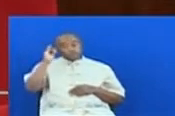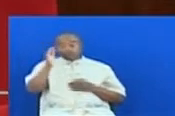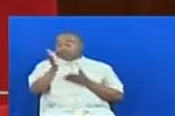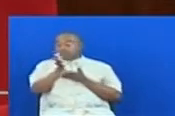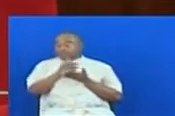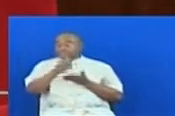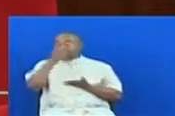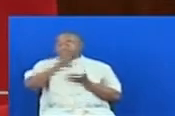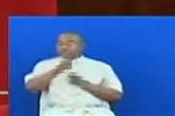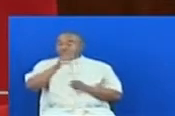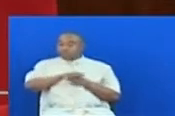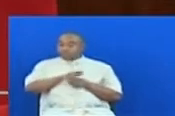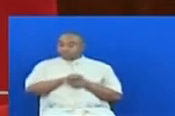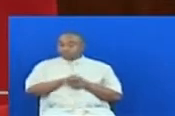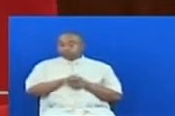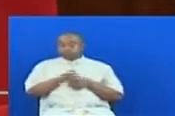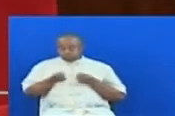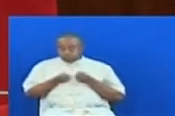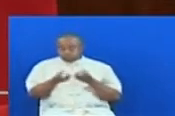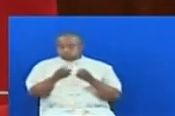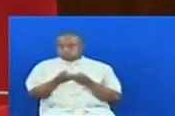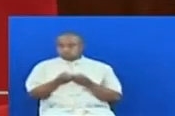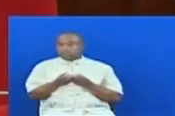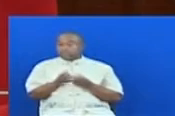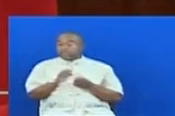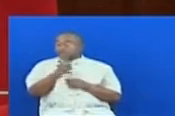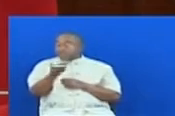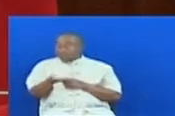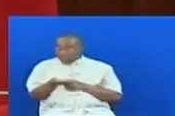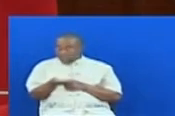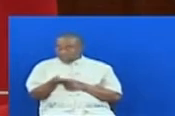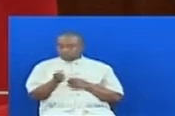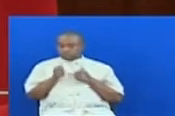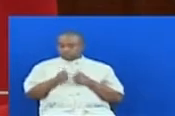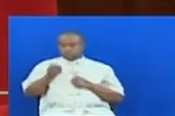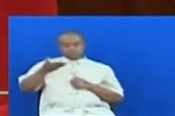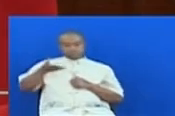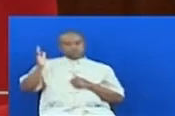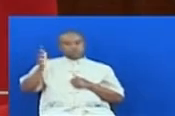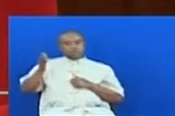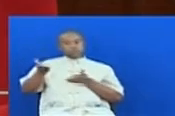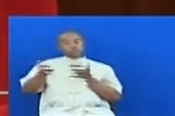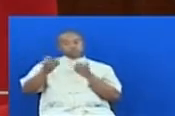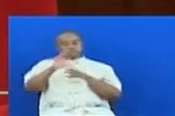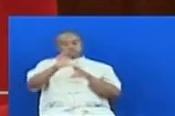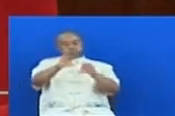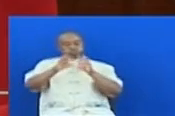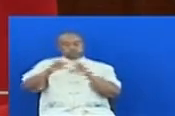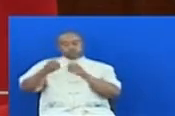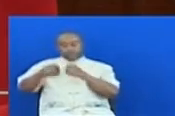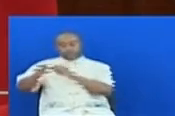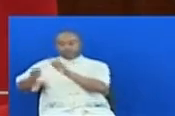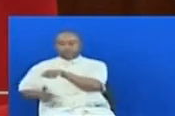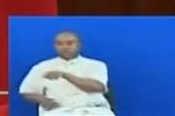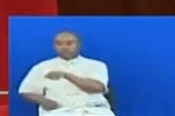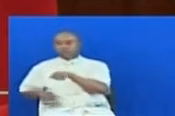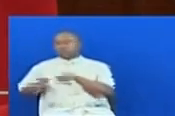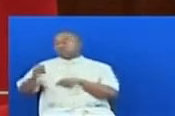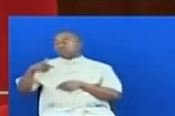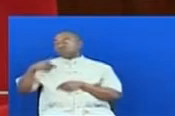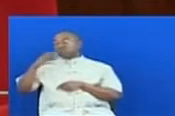mengi tunayazimia hapa bungeni. Tukishaazimia tunategemea kwamba serikali itafanyia kazi. Matokeo yake tunakwenda